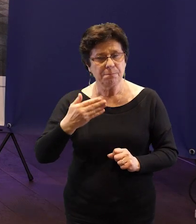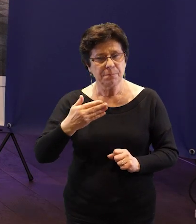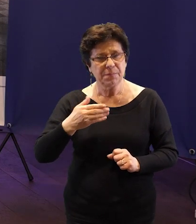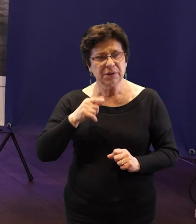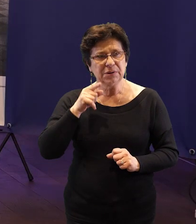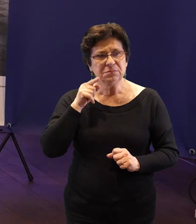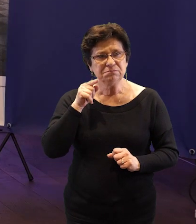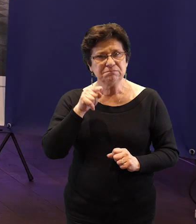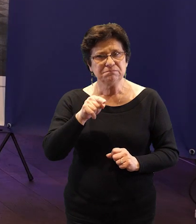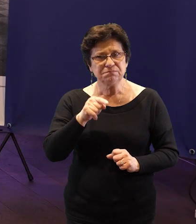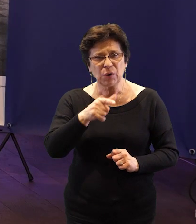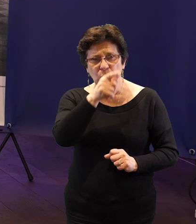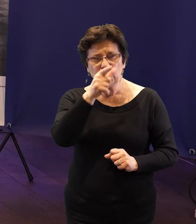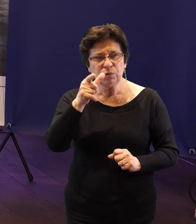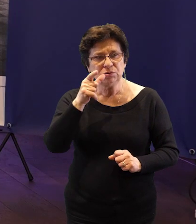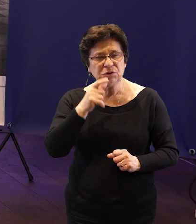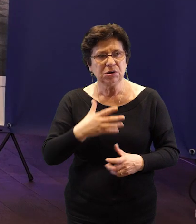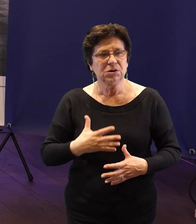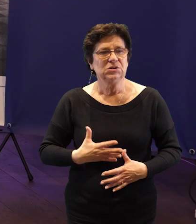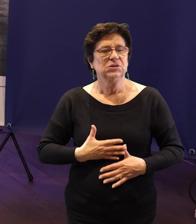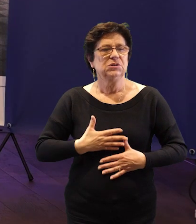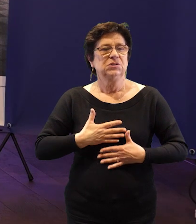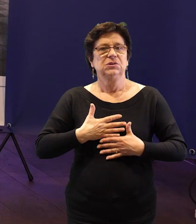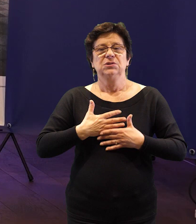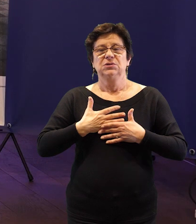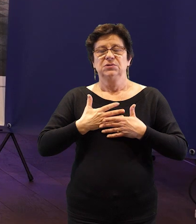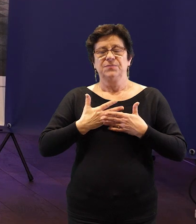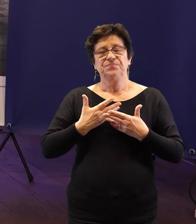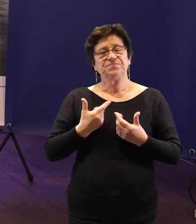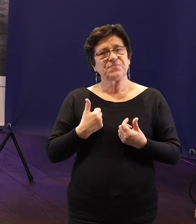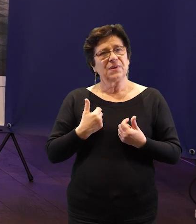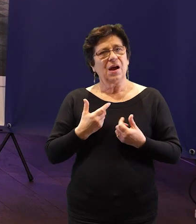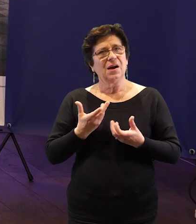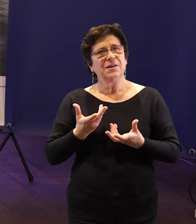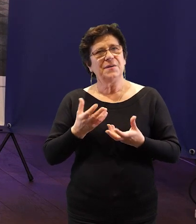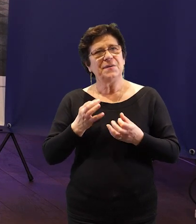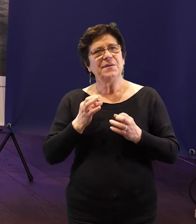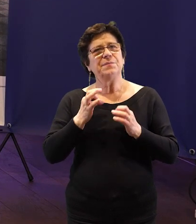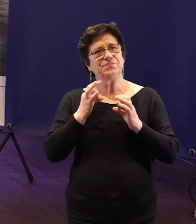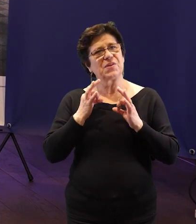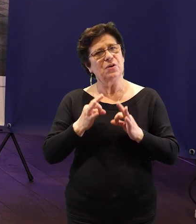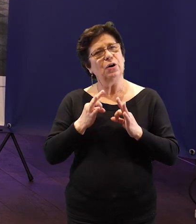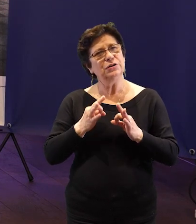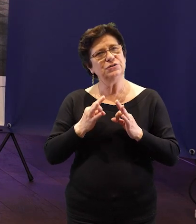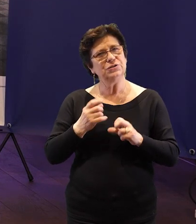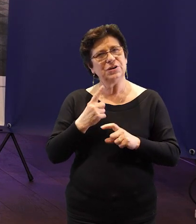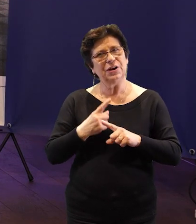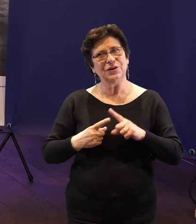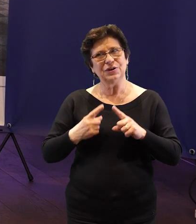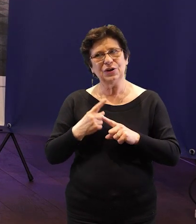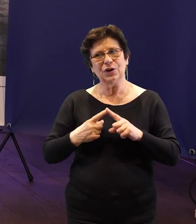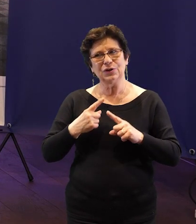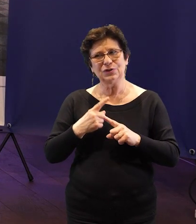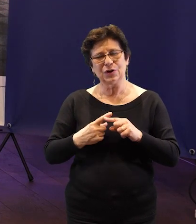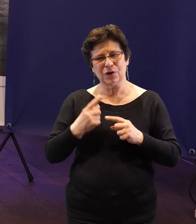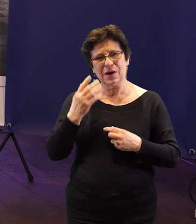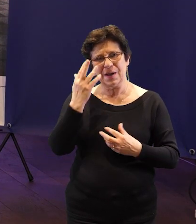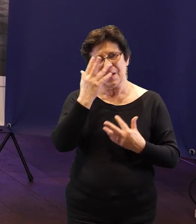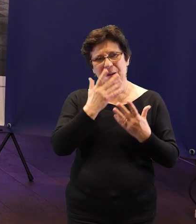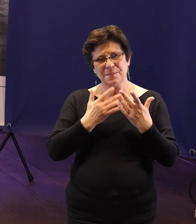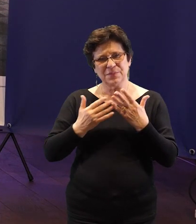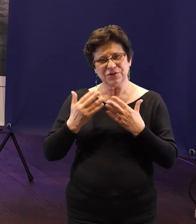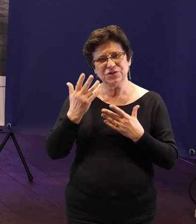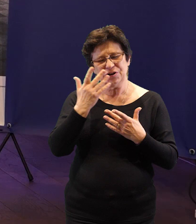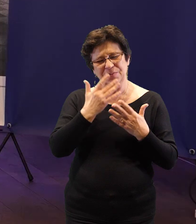ludzi wtedy w przerażenie. My dzisiaj sobie z tego sprawę, może dzisiaj sobie trochę zdajemy sprawę, akurat nie